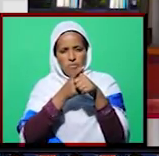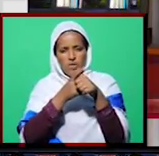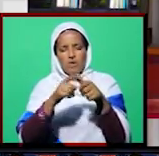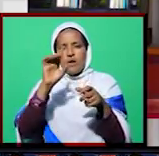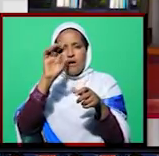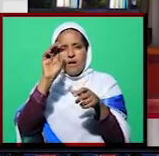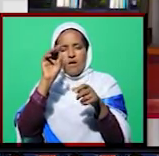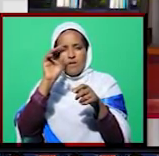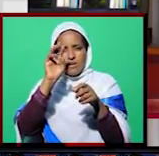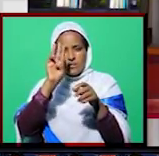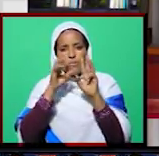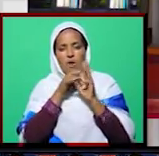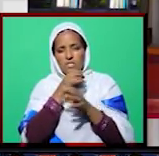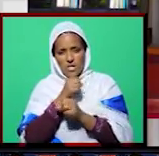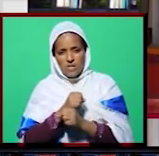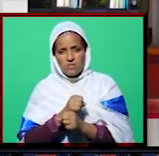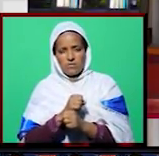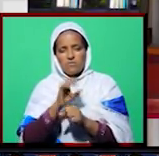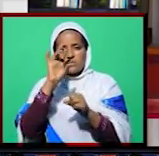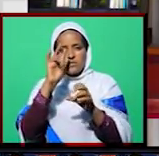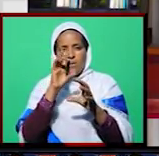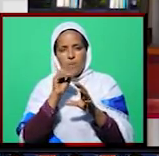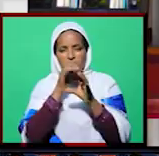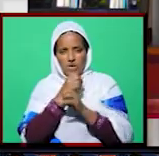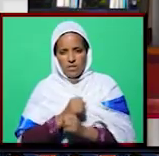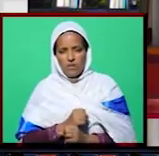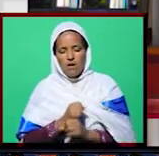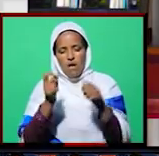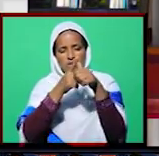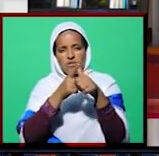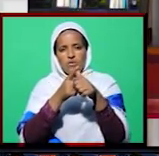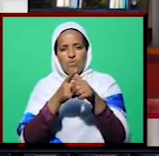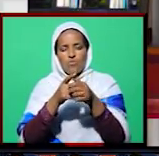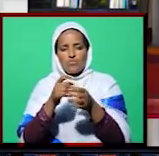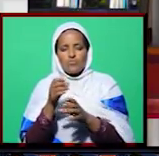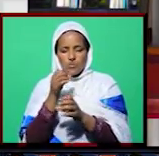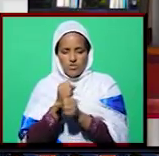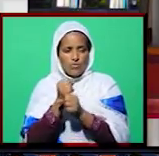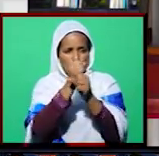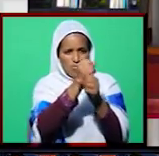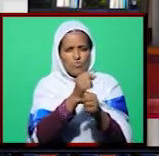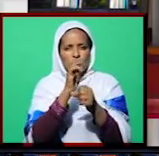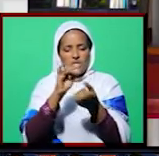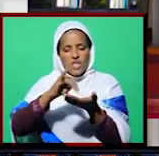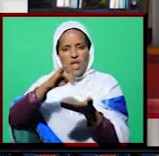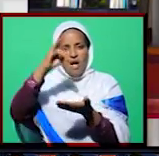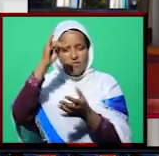ሰብአ ሰገል መጀመሪያ ከገበሩለት አንዱ ግብር ወይም እጅ